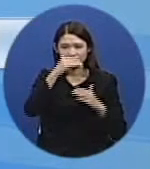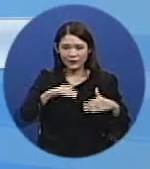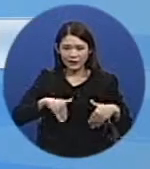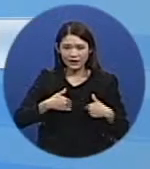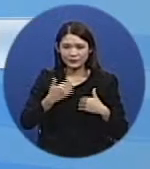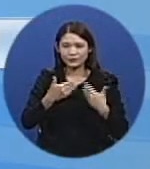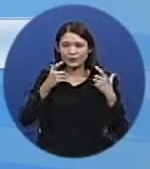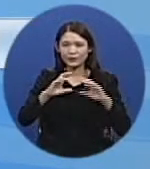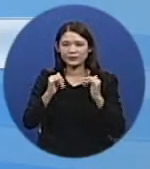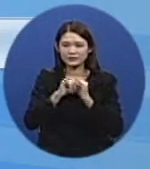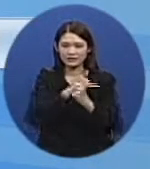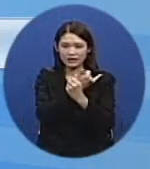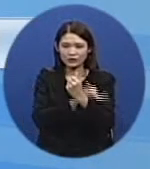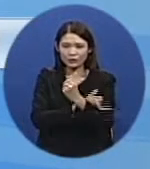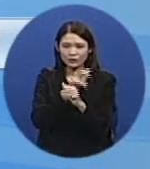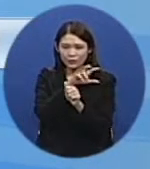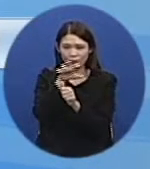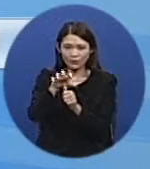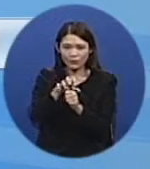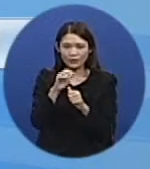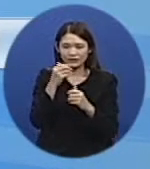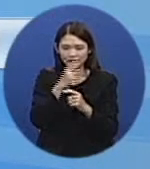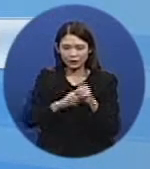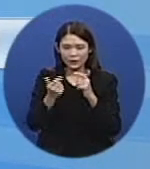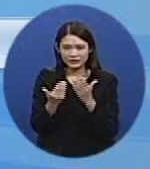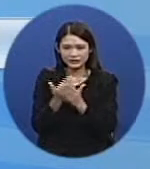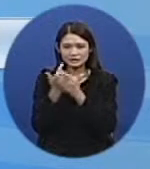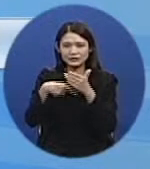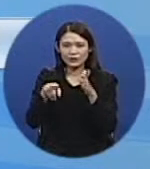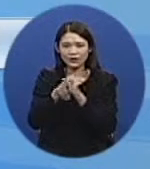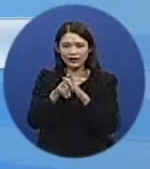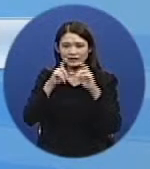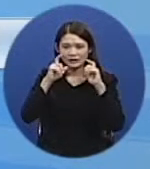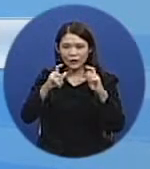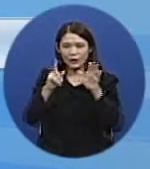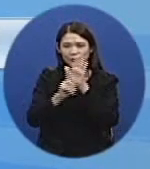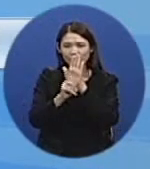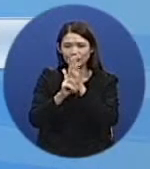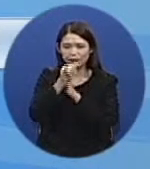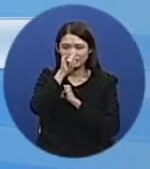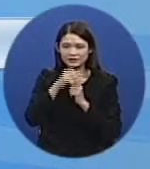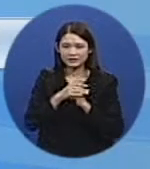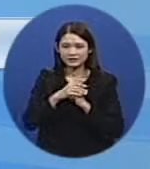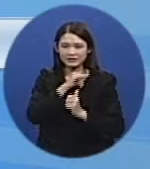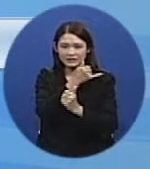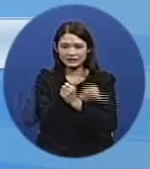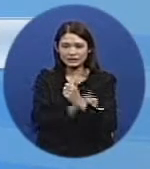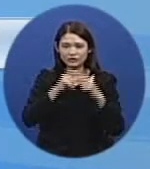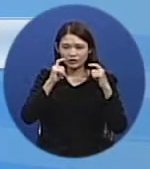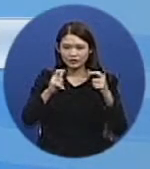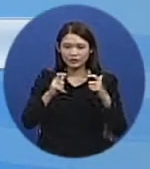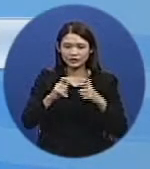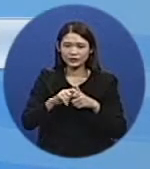충청남도가 도민의 인권을 보호하고 증진하기 위한 충남도민 인권선언문을 제정해 선포했습니다. 인권선언은